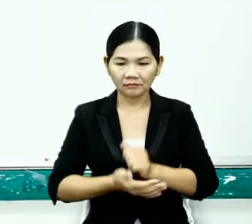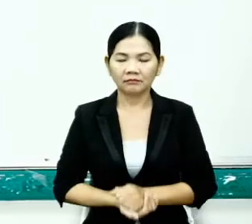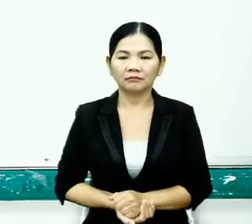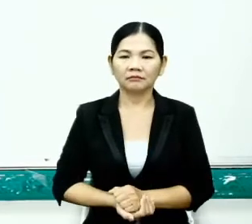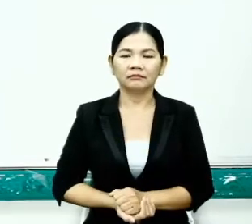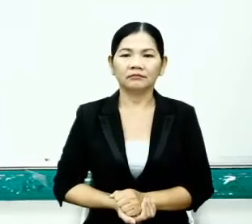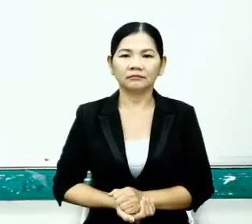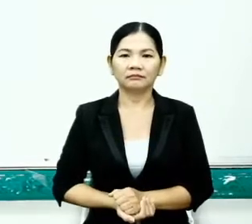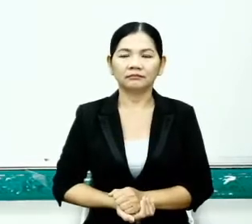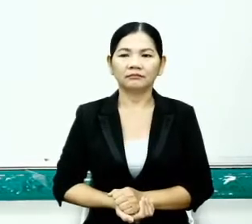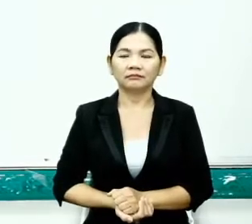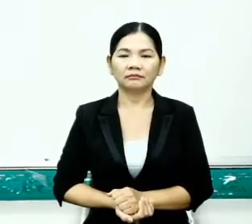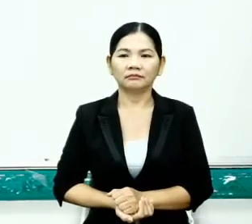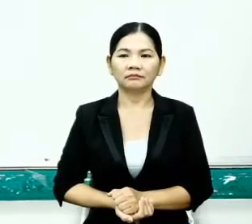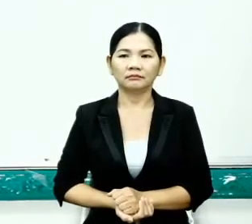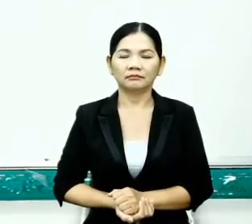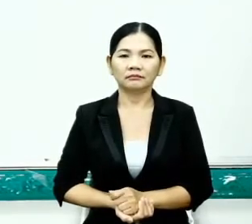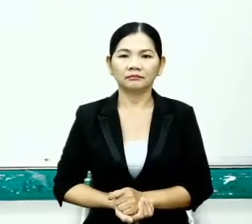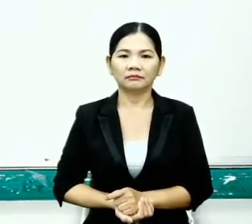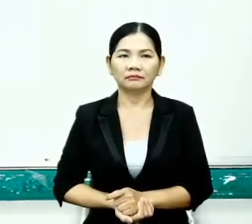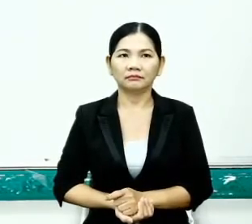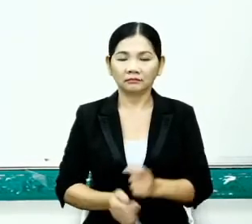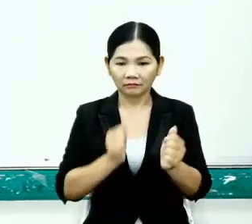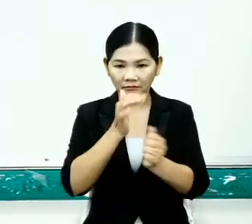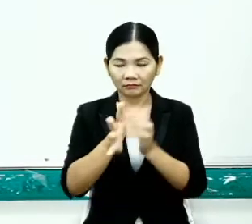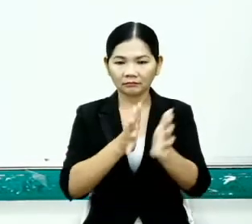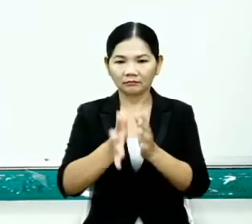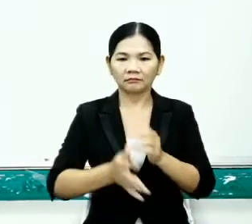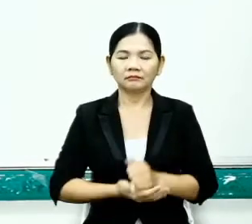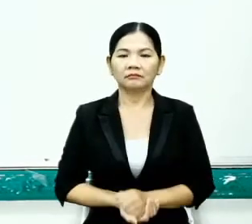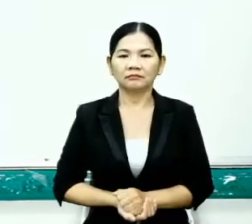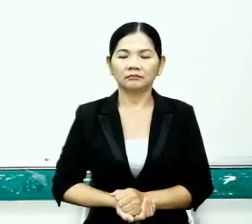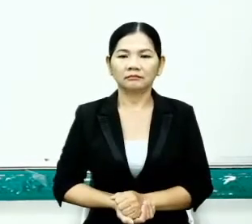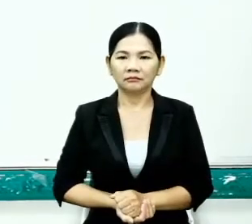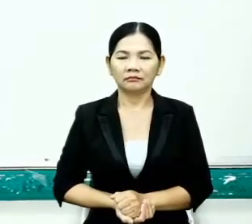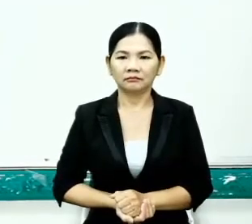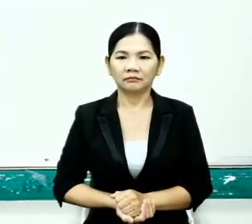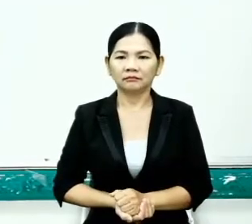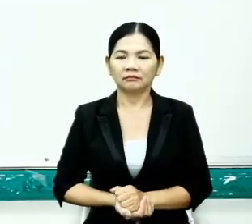កូនចាបើត្រៀមរួចរាល់ហើយចាប់ផ្ដើម